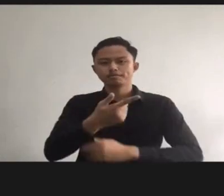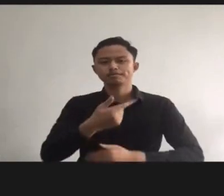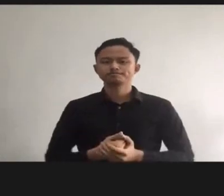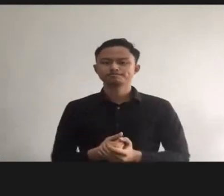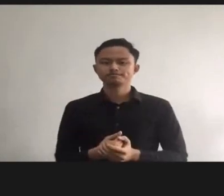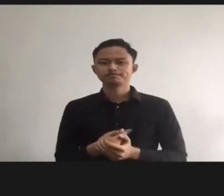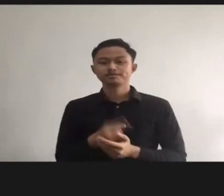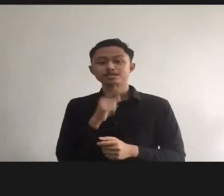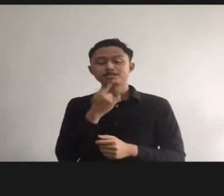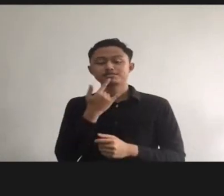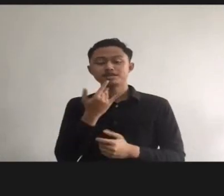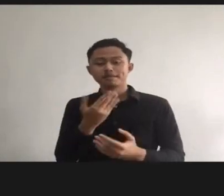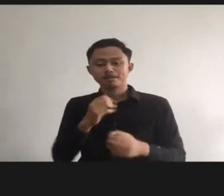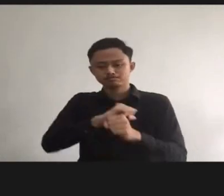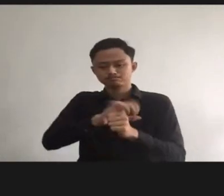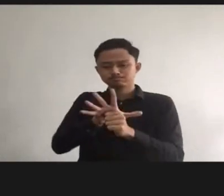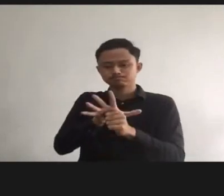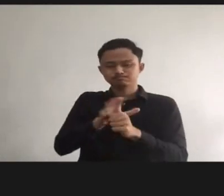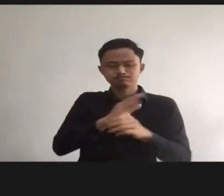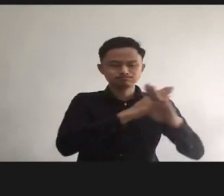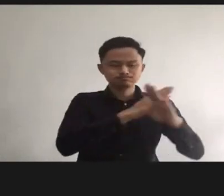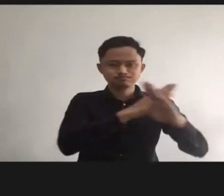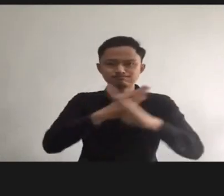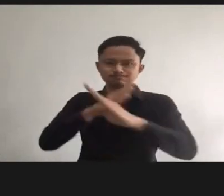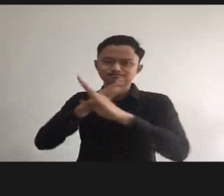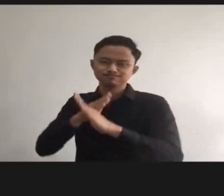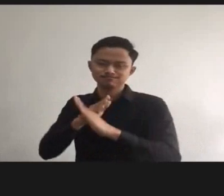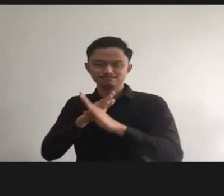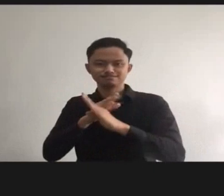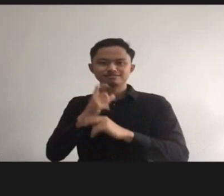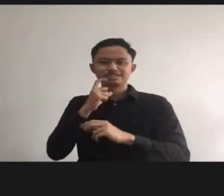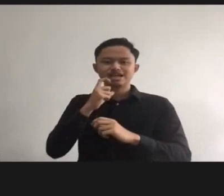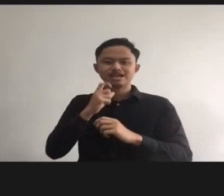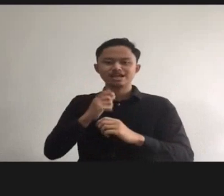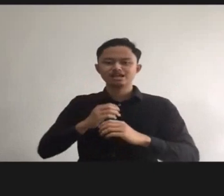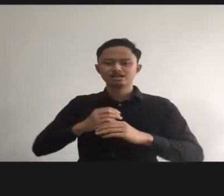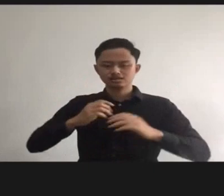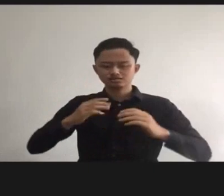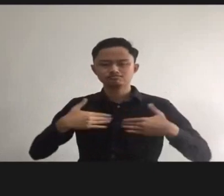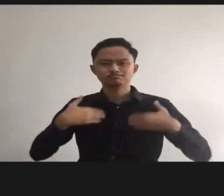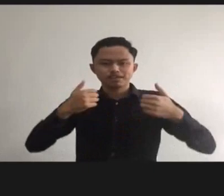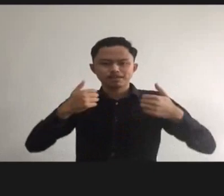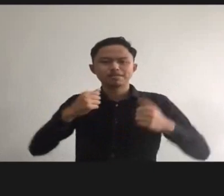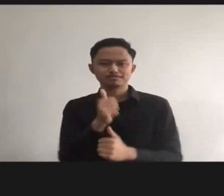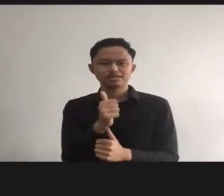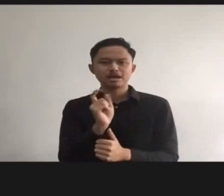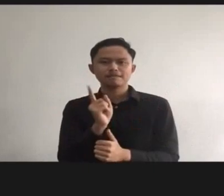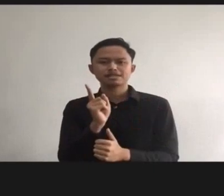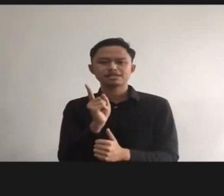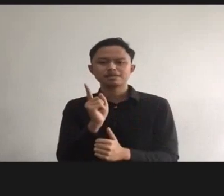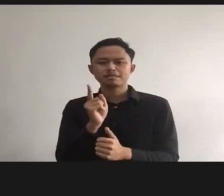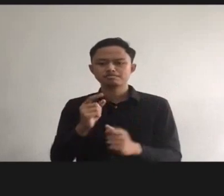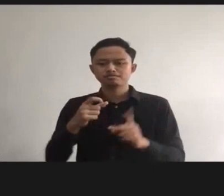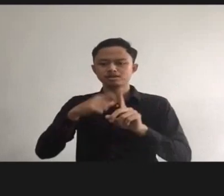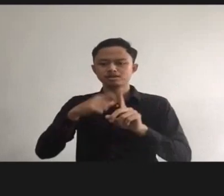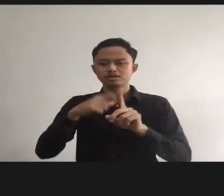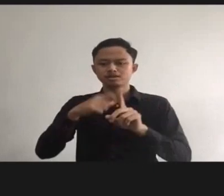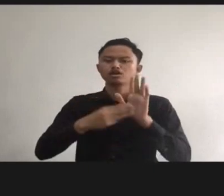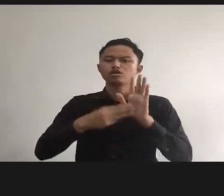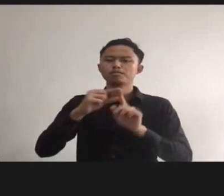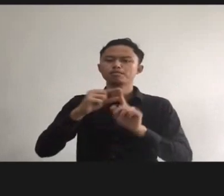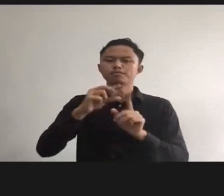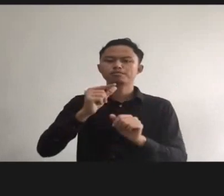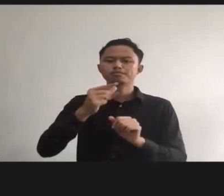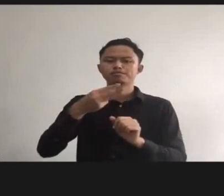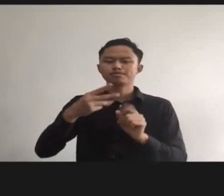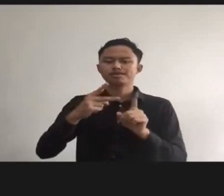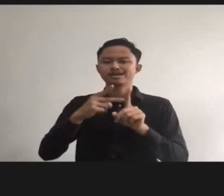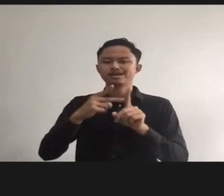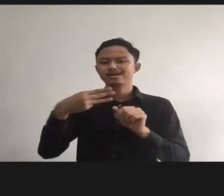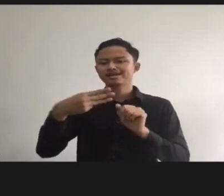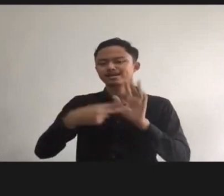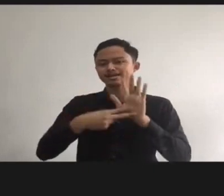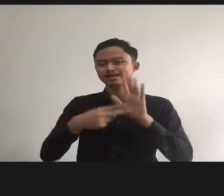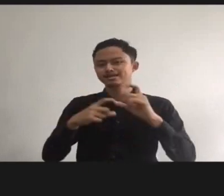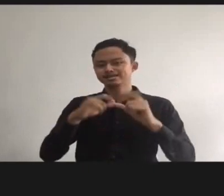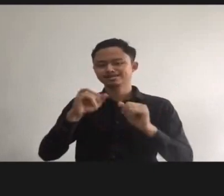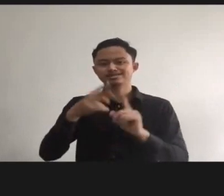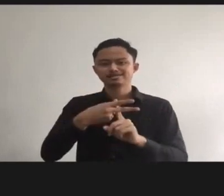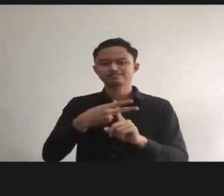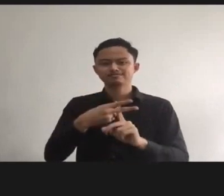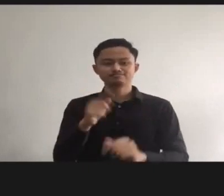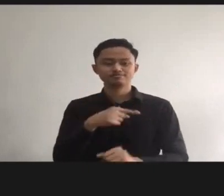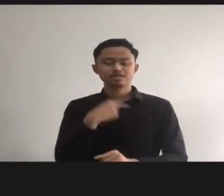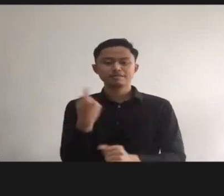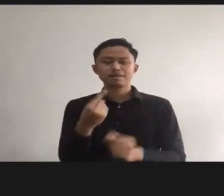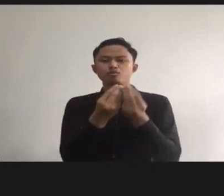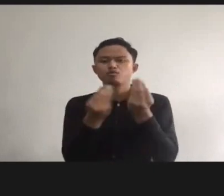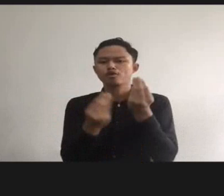dengan menangkap semua aspirasi yang ada di masyarakat. Dan insya Allah kami selaku entitas masyarakat juga